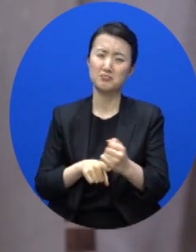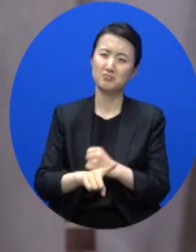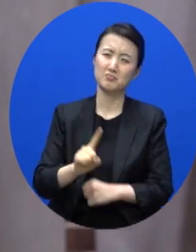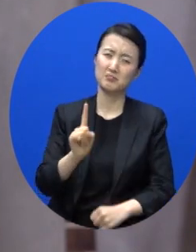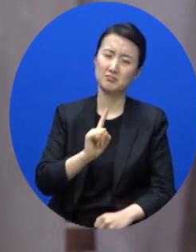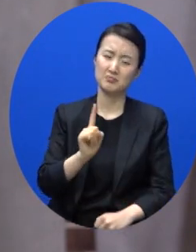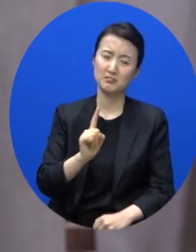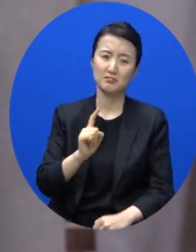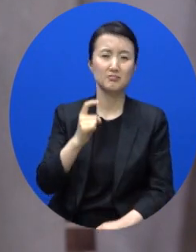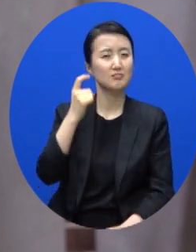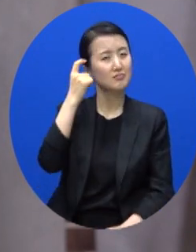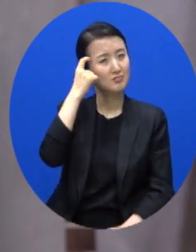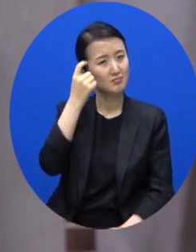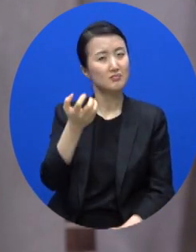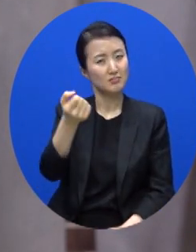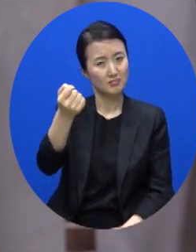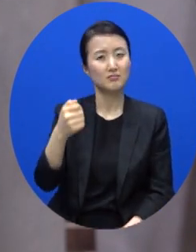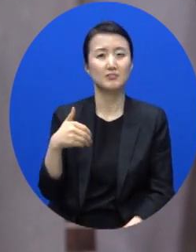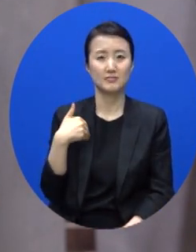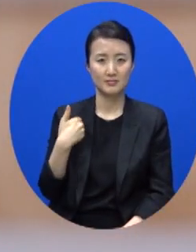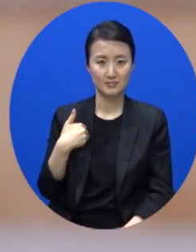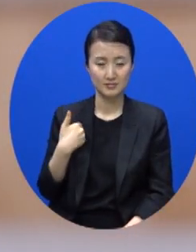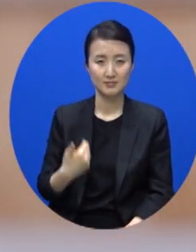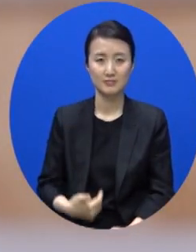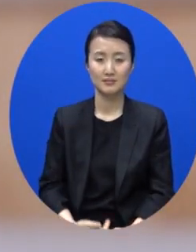무엇이냐 이렇게 생각할 수도 있겠지만은